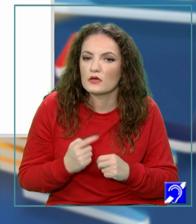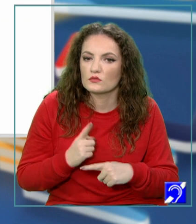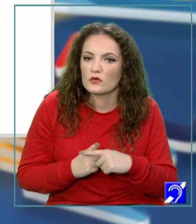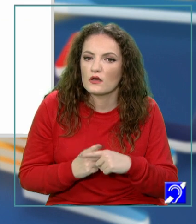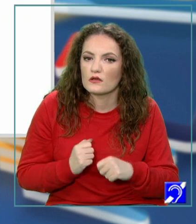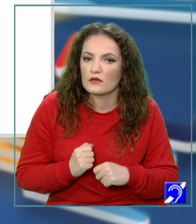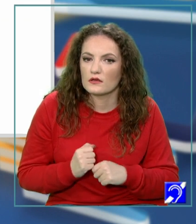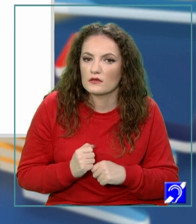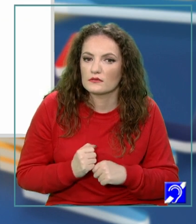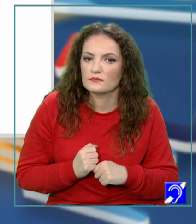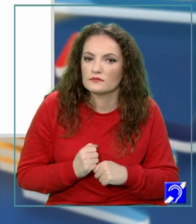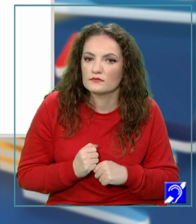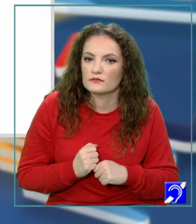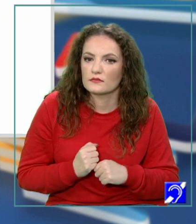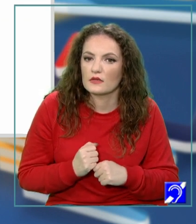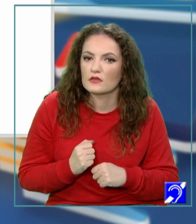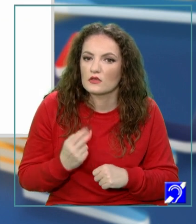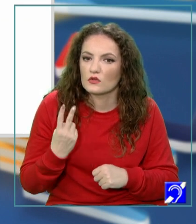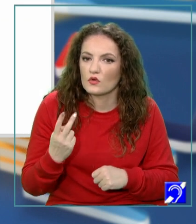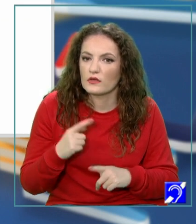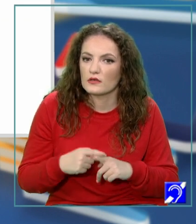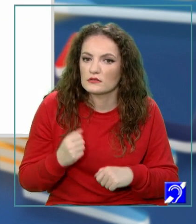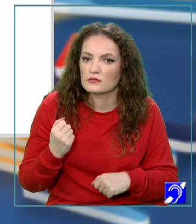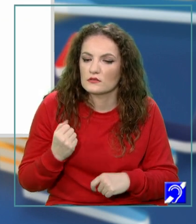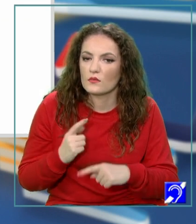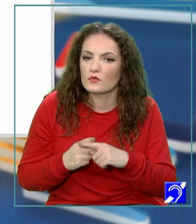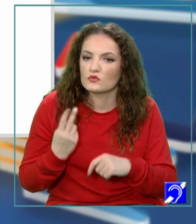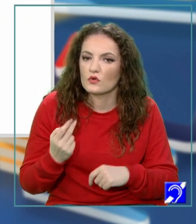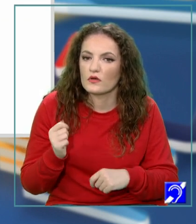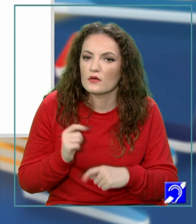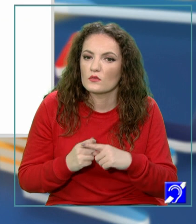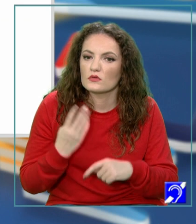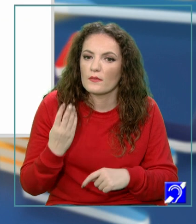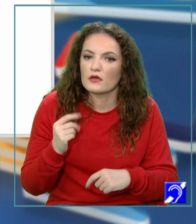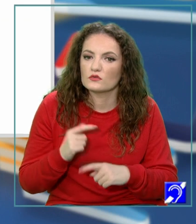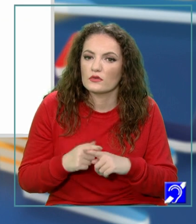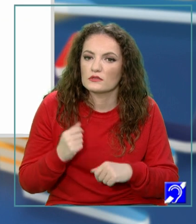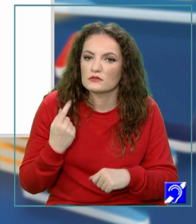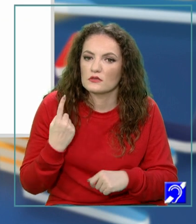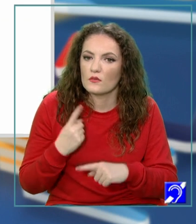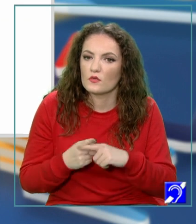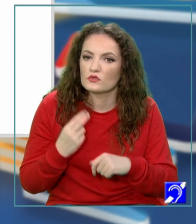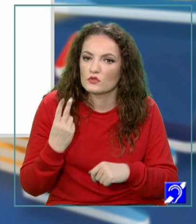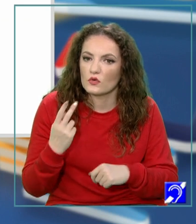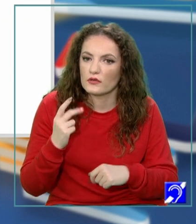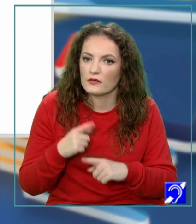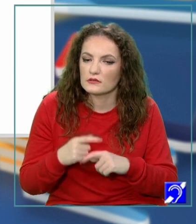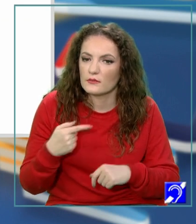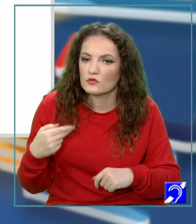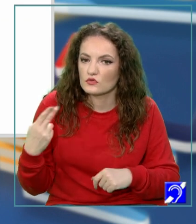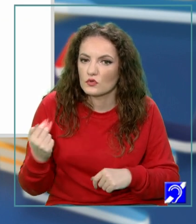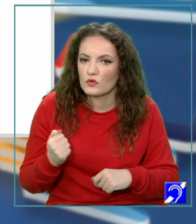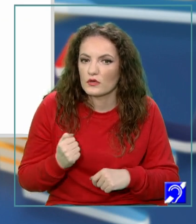plus 2x minus 2. Deoarece 2 ori minus 1 fac minus 2. Și obțin, adun din nou termenii asemenea. 2x